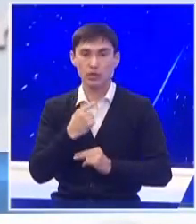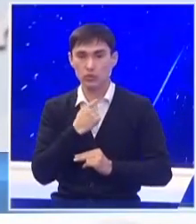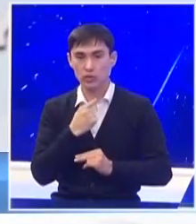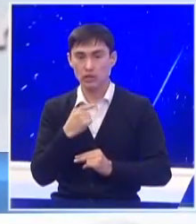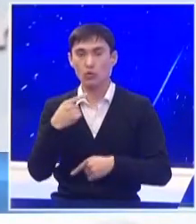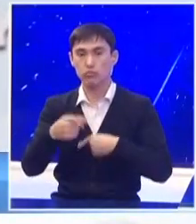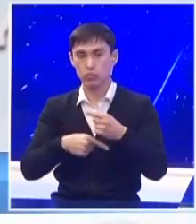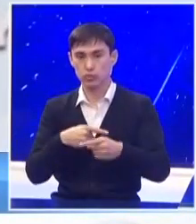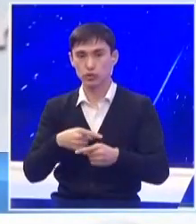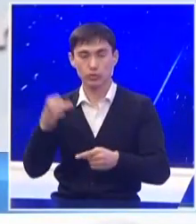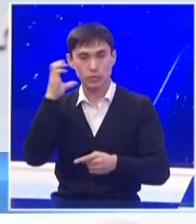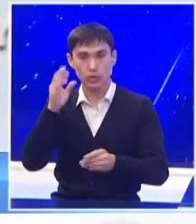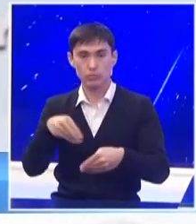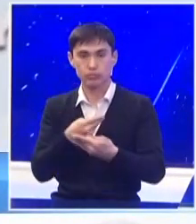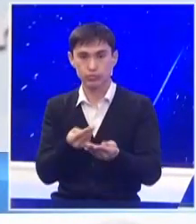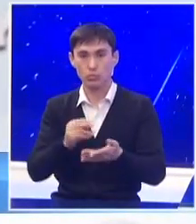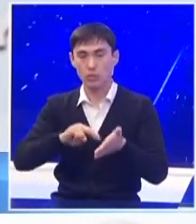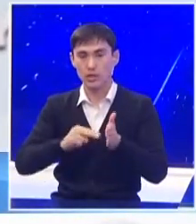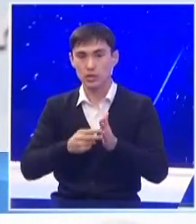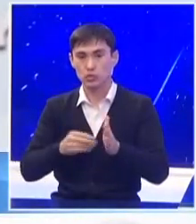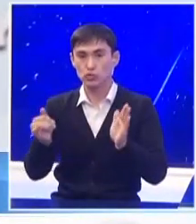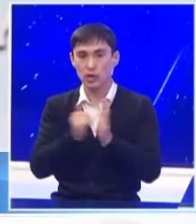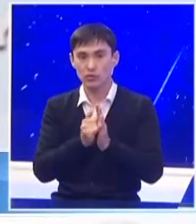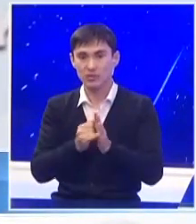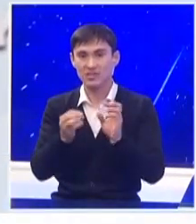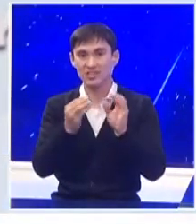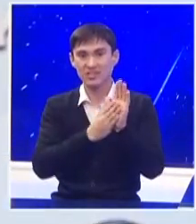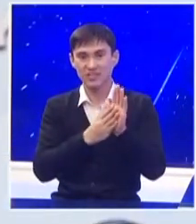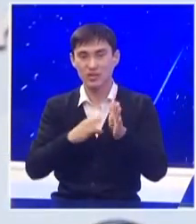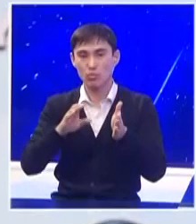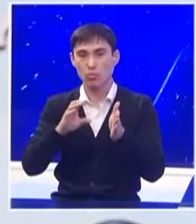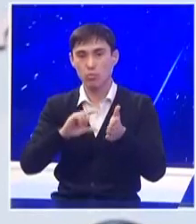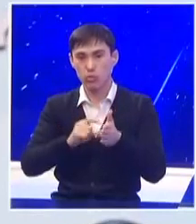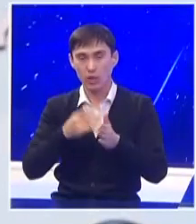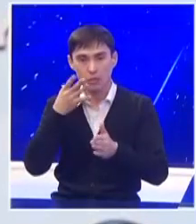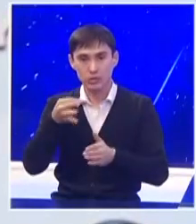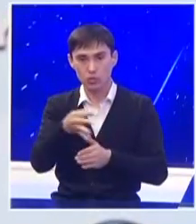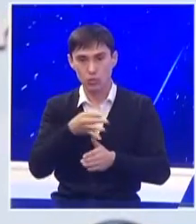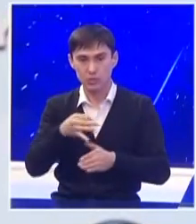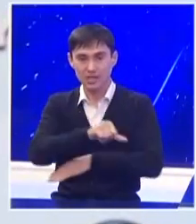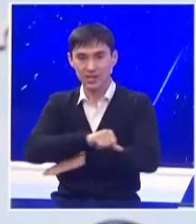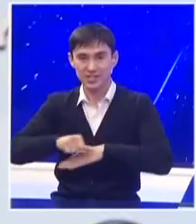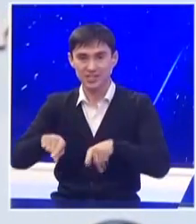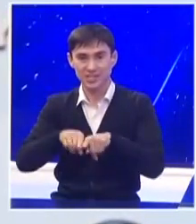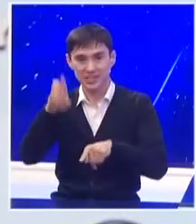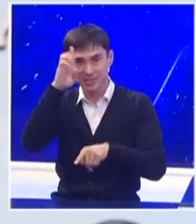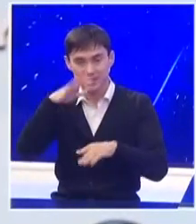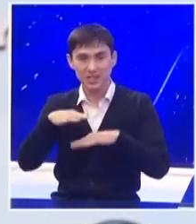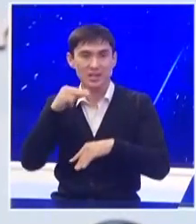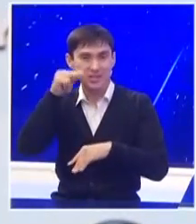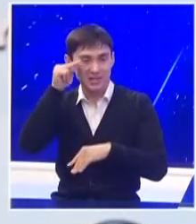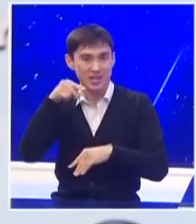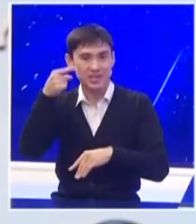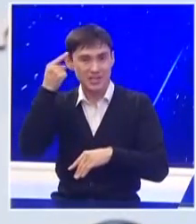но в будущем радиопередающее оборудование планируется установить в 9 пунктах Алматинской области. На границе таких стран, как Китай